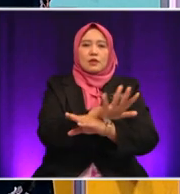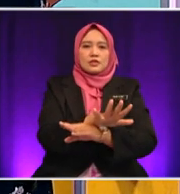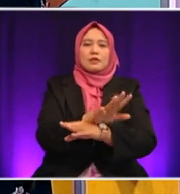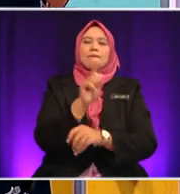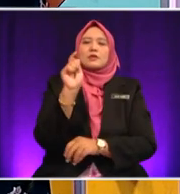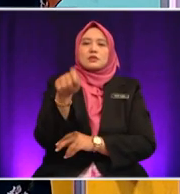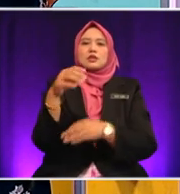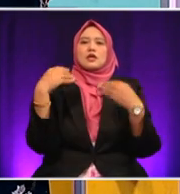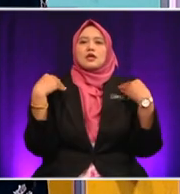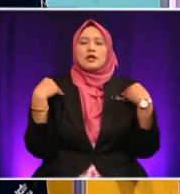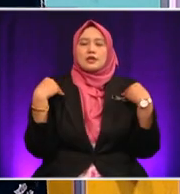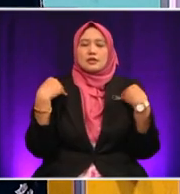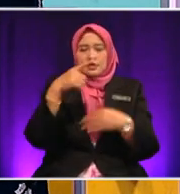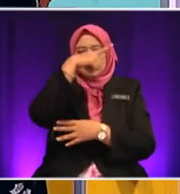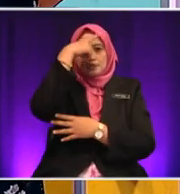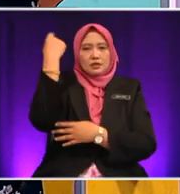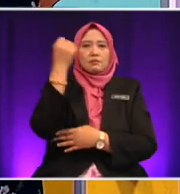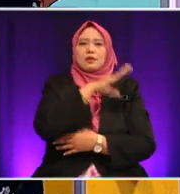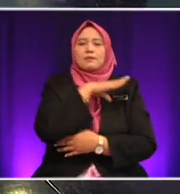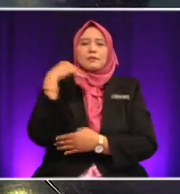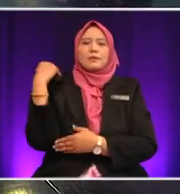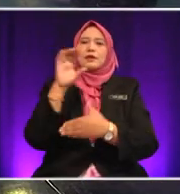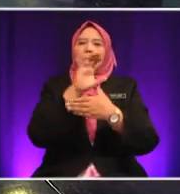pastinya mesti ada sebab dan akibat